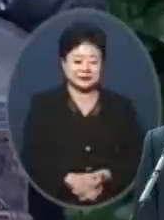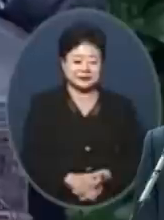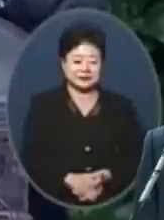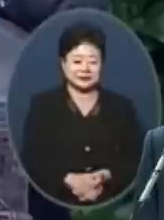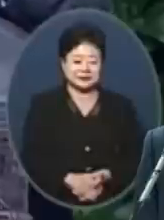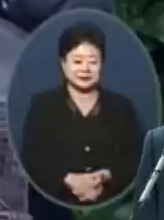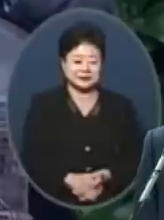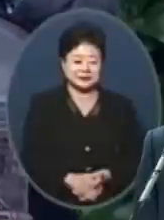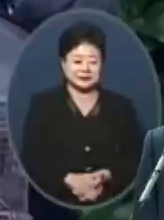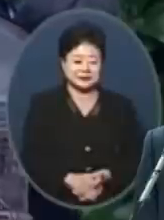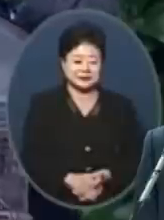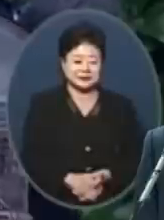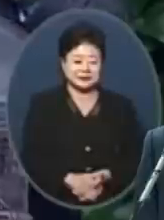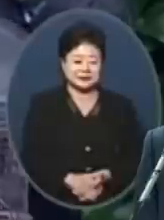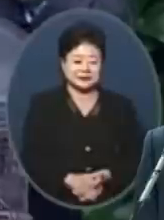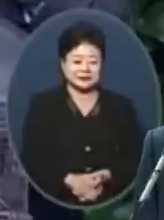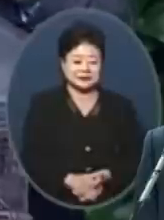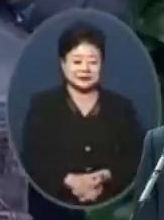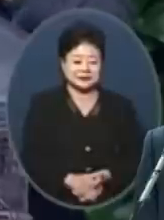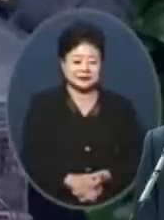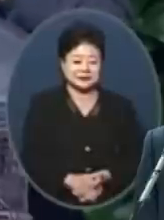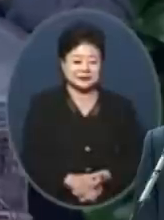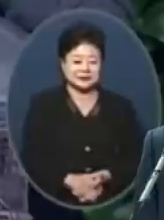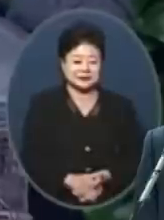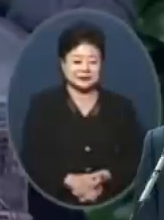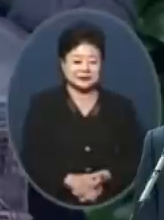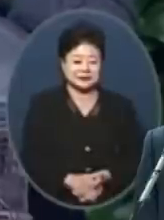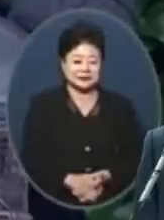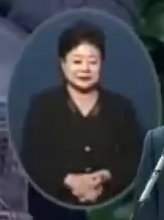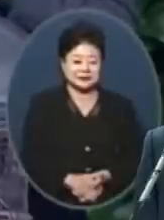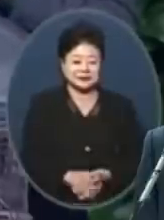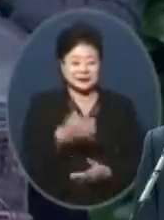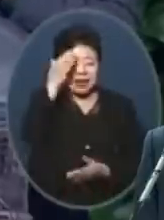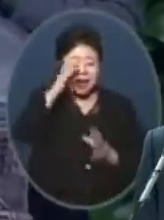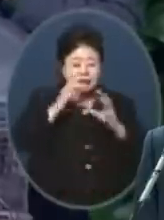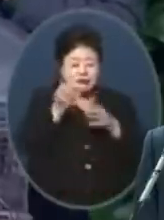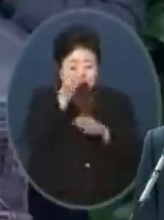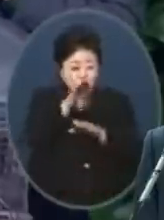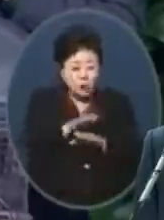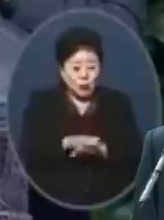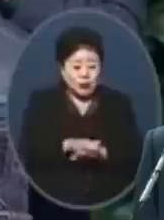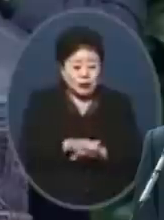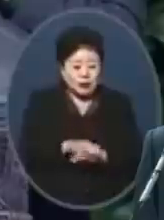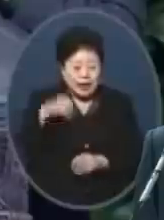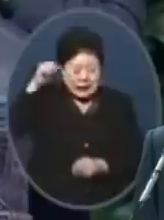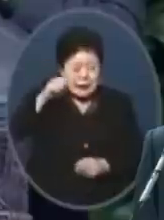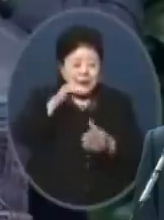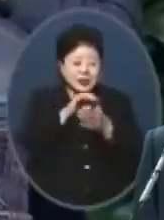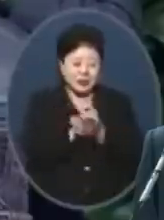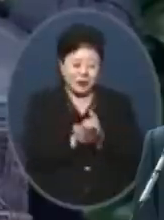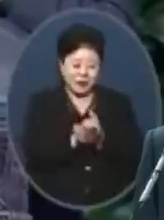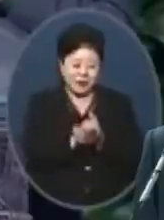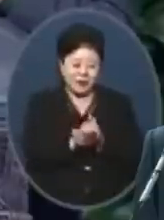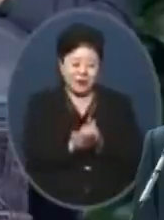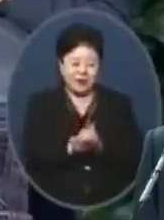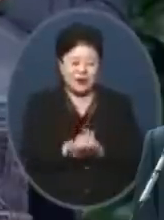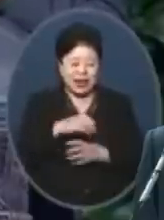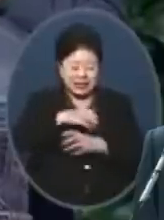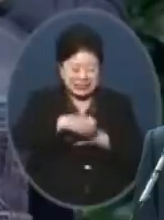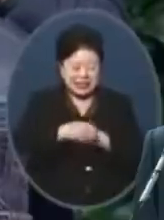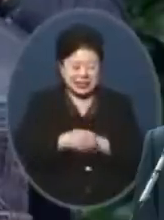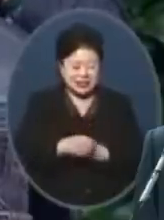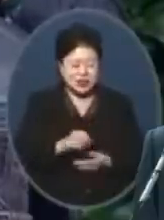we must look to the sky and not look at our circumstances. 우리 한국의 성도들은 새벽 기도와 세계적으로